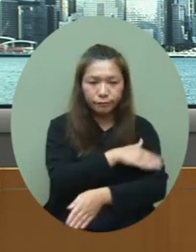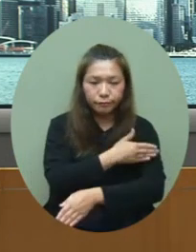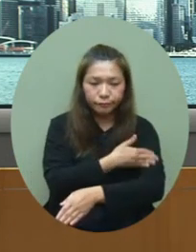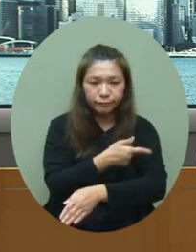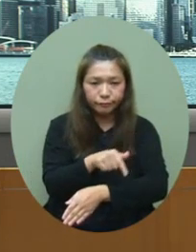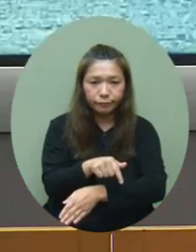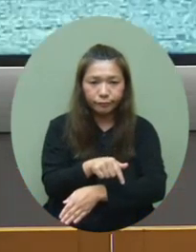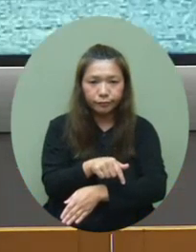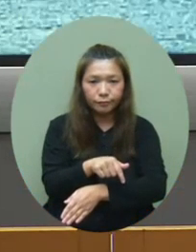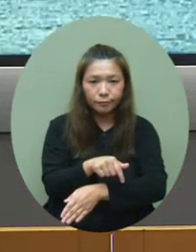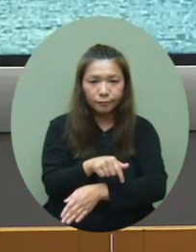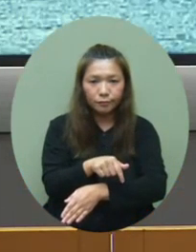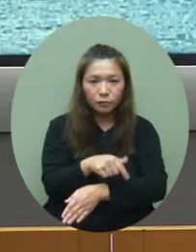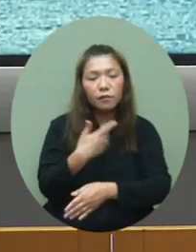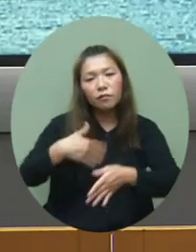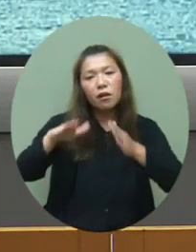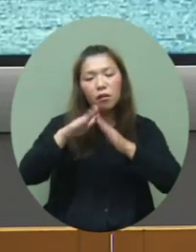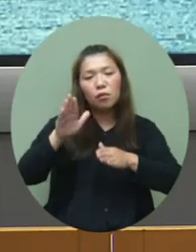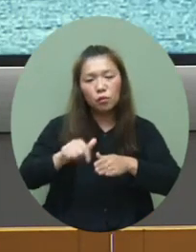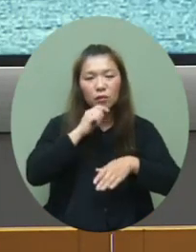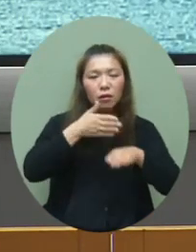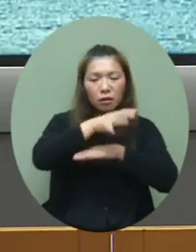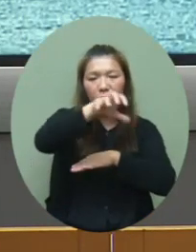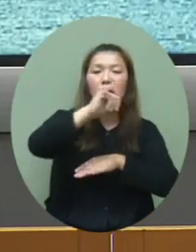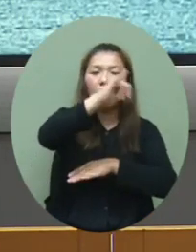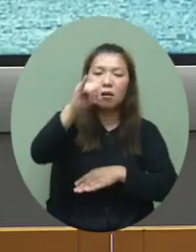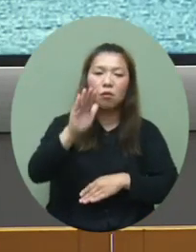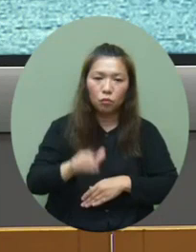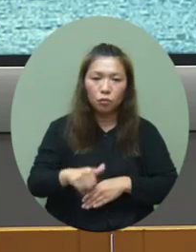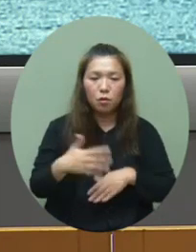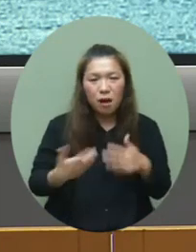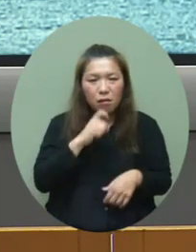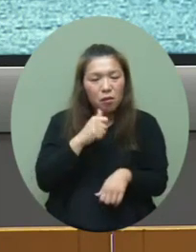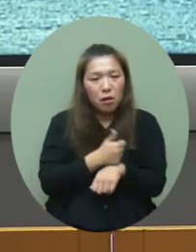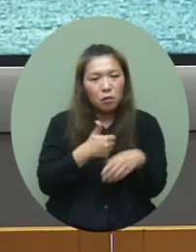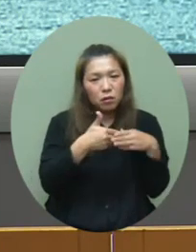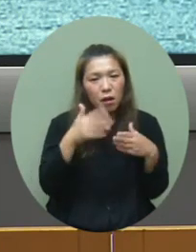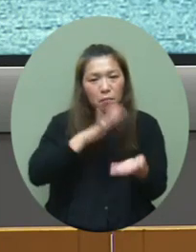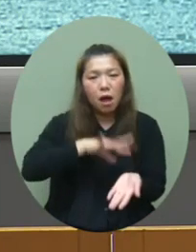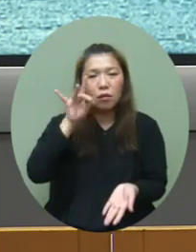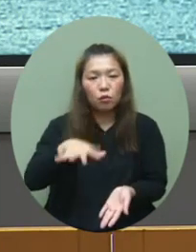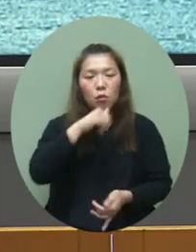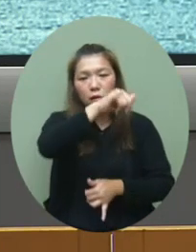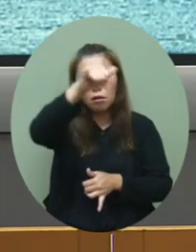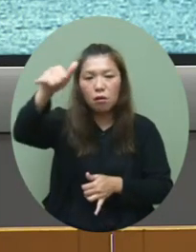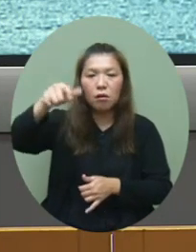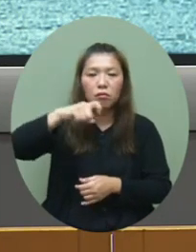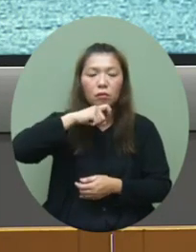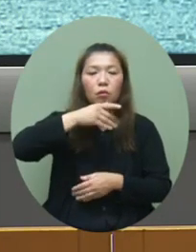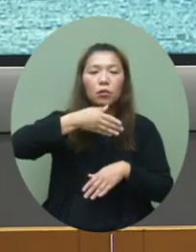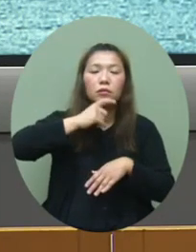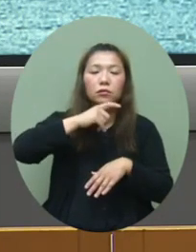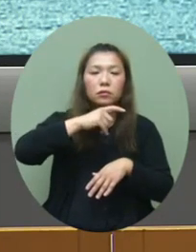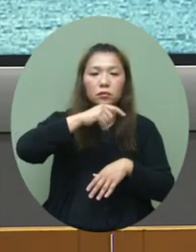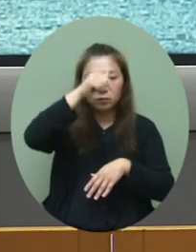呢，都是會回家，都會去社區那裡，有機會呢就會帶了病毒去那個、院舍